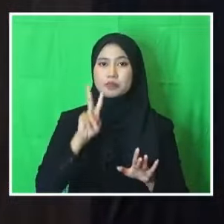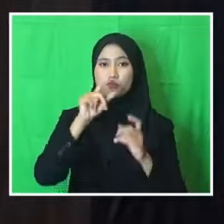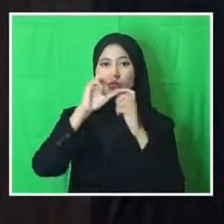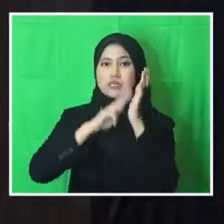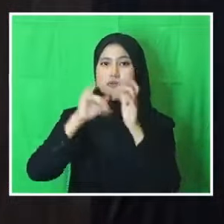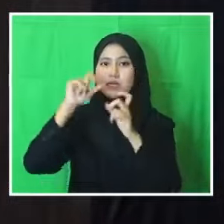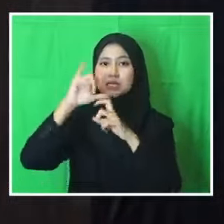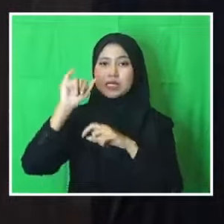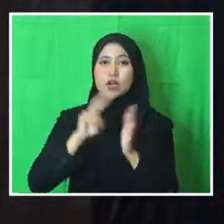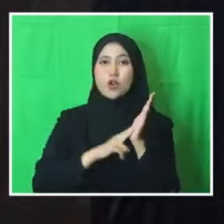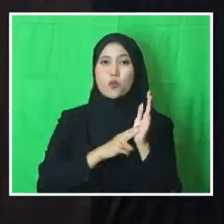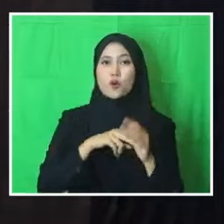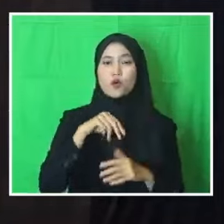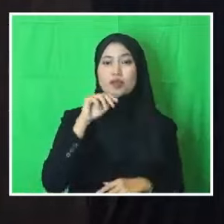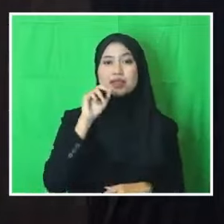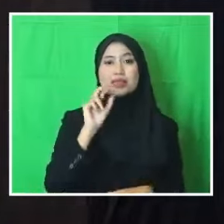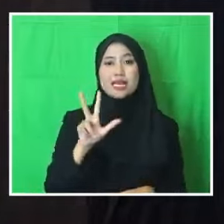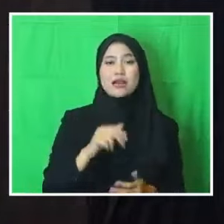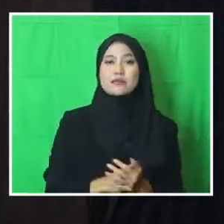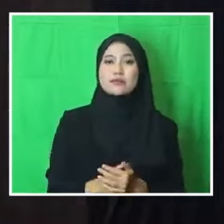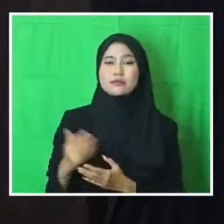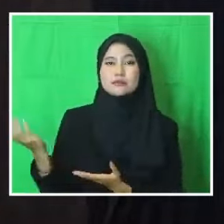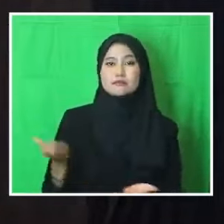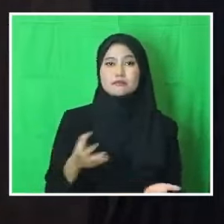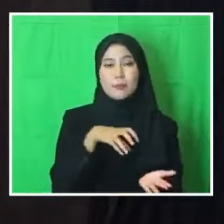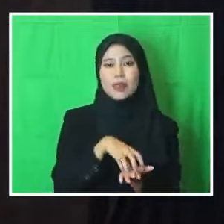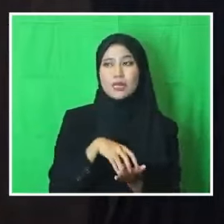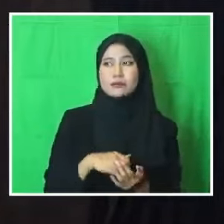paslon nomor urut 3 disilakan untuk mengambil